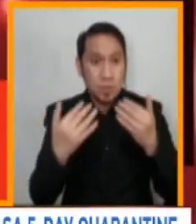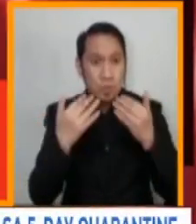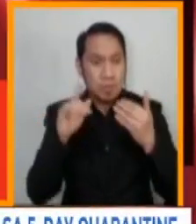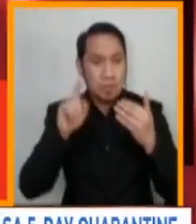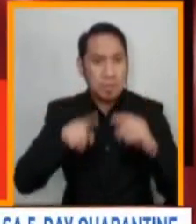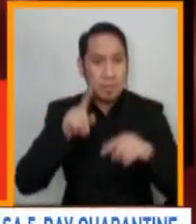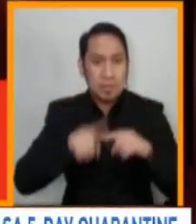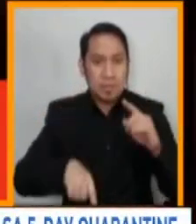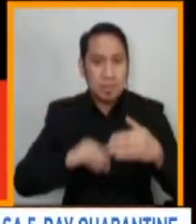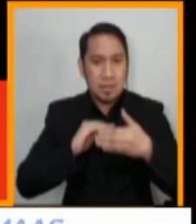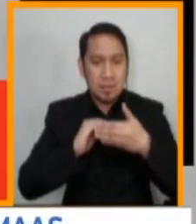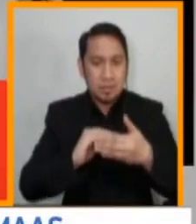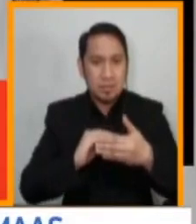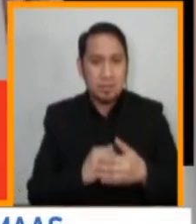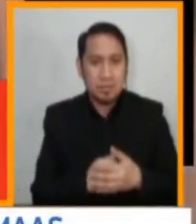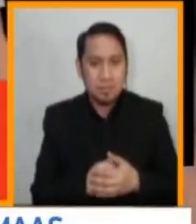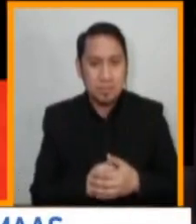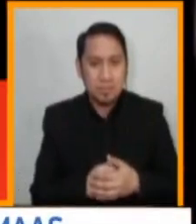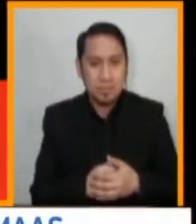microns.